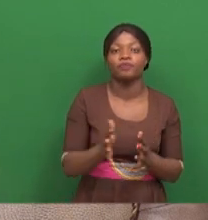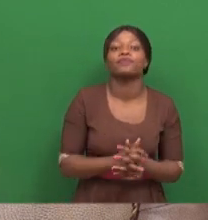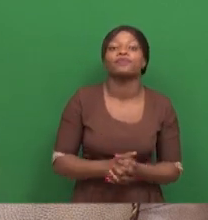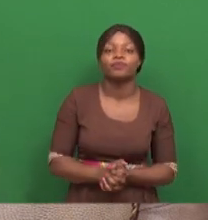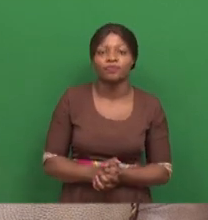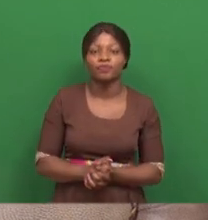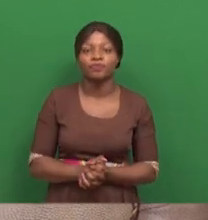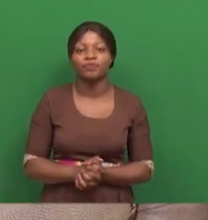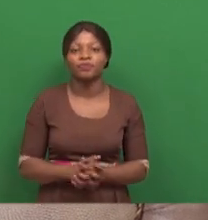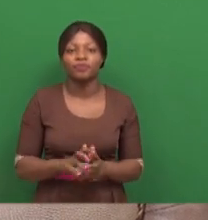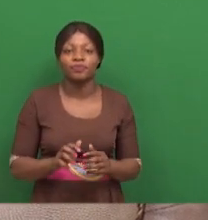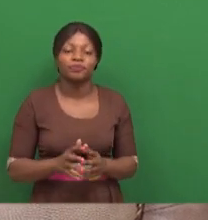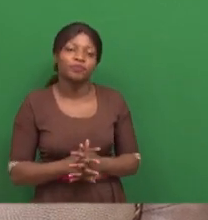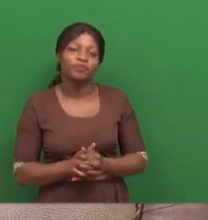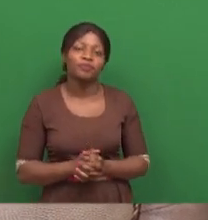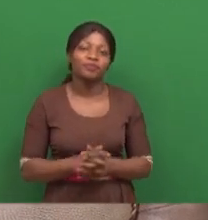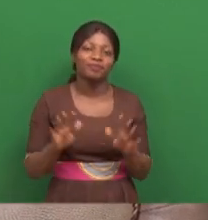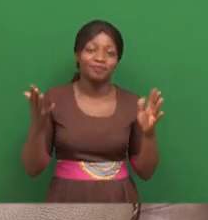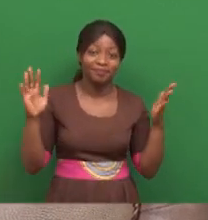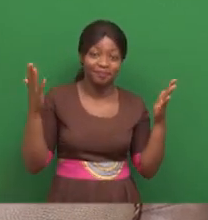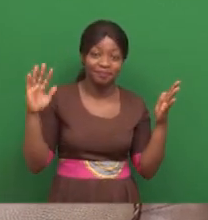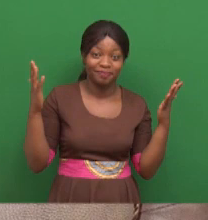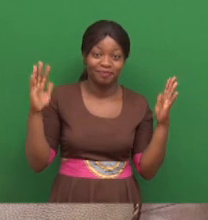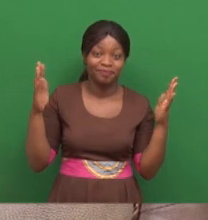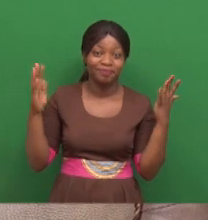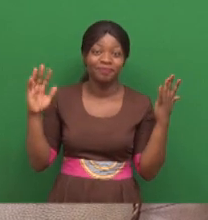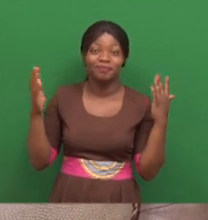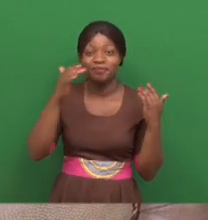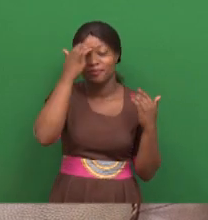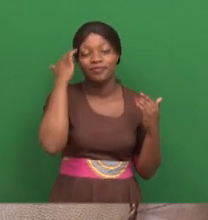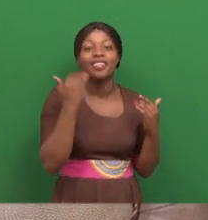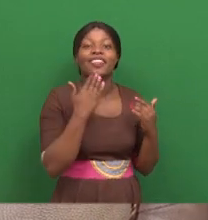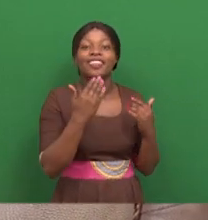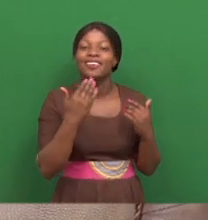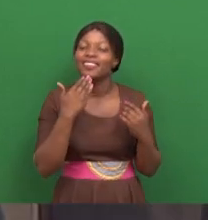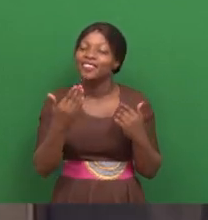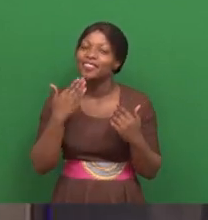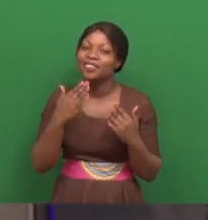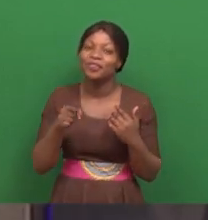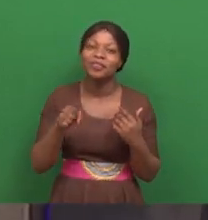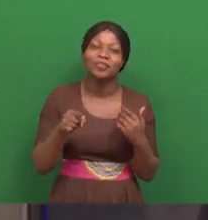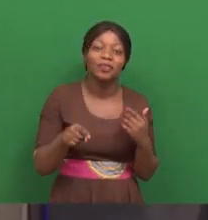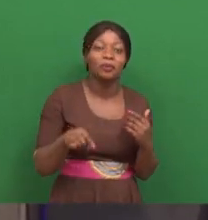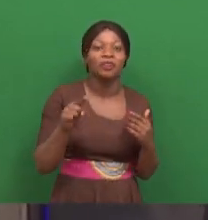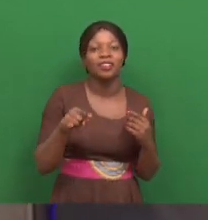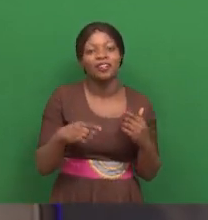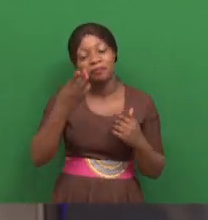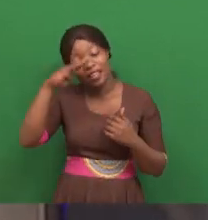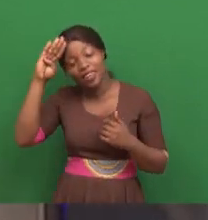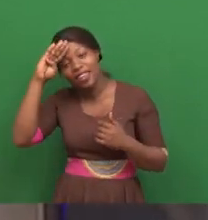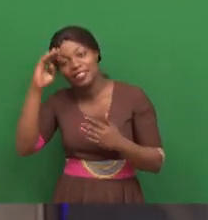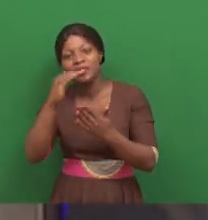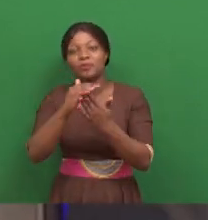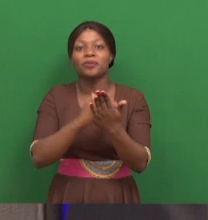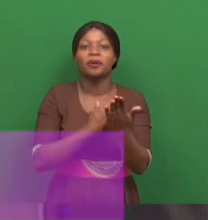zvacho kukwidzana nesu. Ndombotanga nababa chinoda tisati ndaenda pana chief superintendent. Zvakanaka Maita Dr. Mai apo tiri kupeta chirongwa chedu